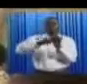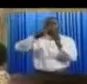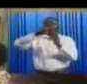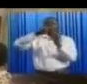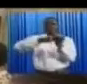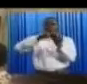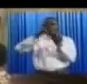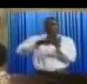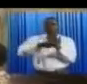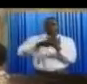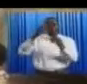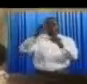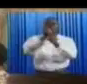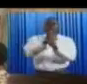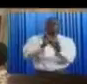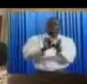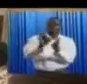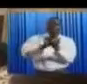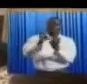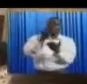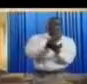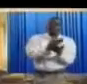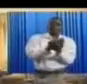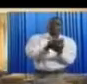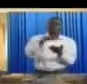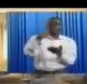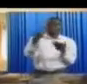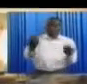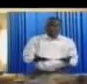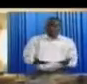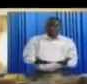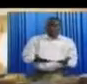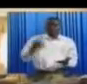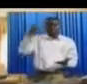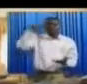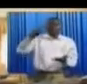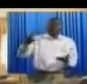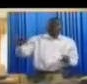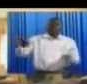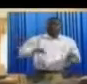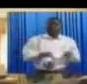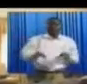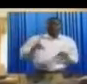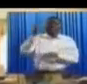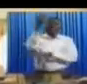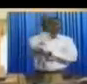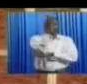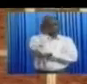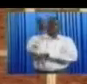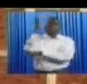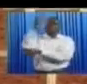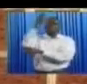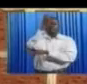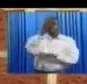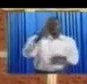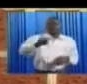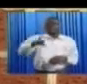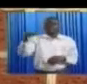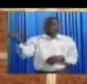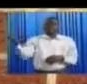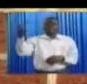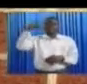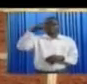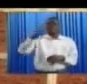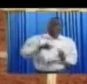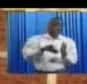compte les financements existants à travers le plan d'investissement forestier, les autres initiatives en matière